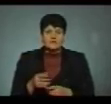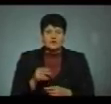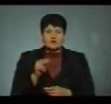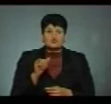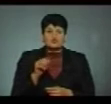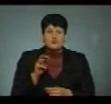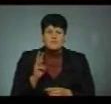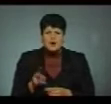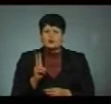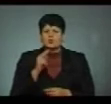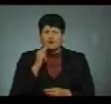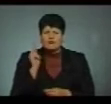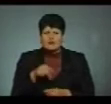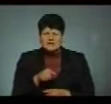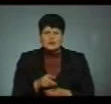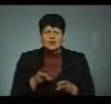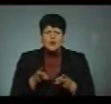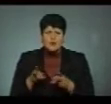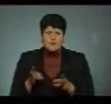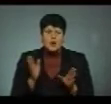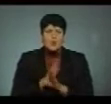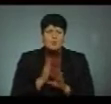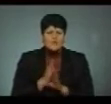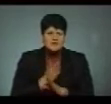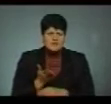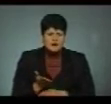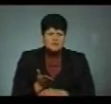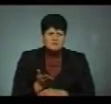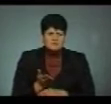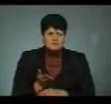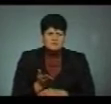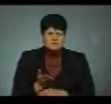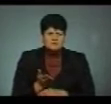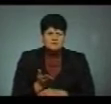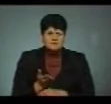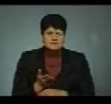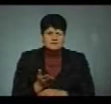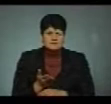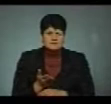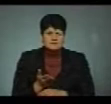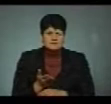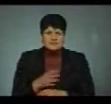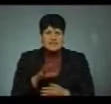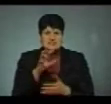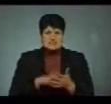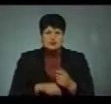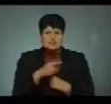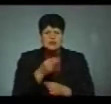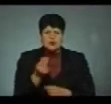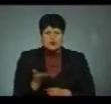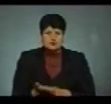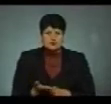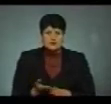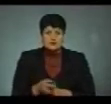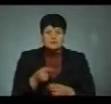з тих, хто винний і опалює повітря, то є відкрито, не стягують гроші. Вони жарять чи